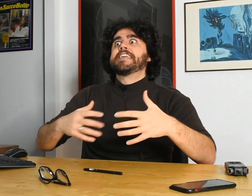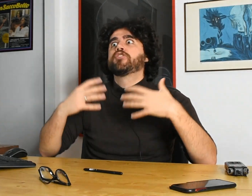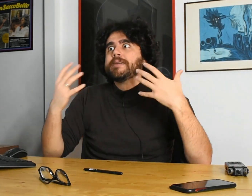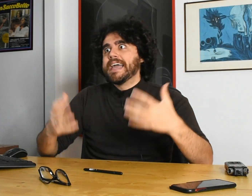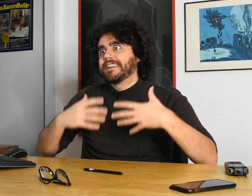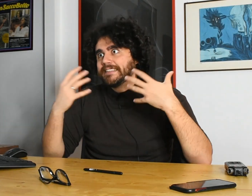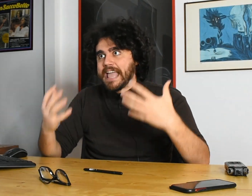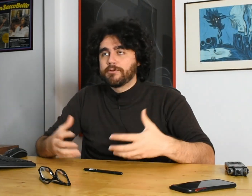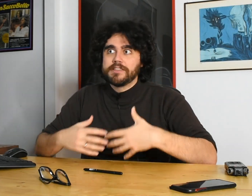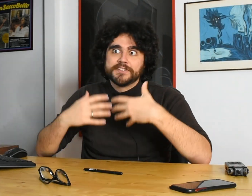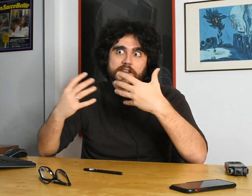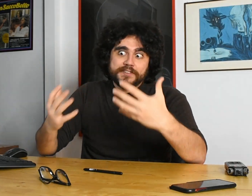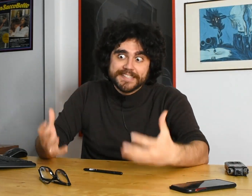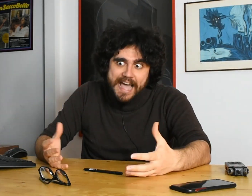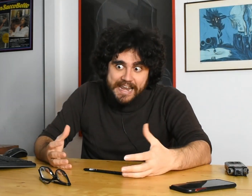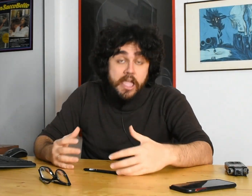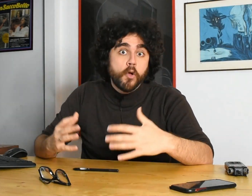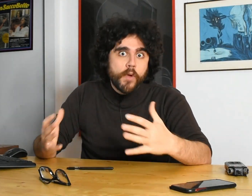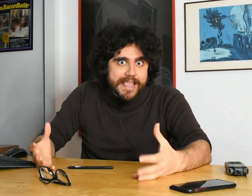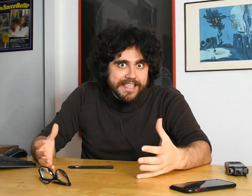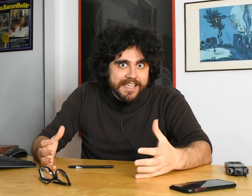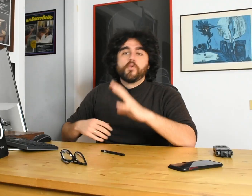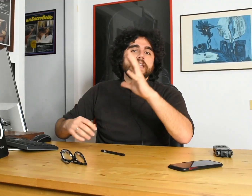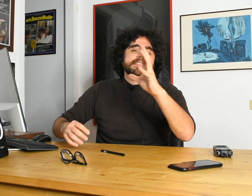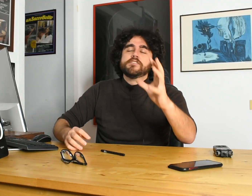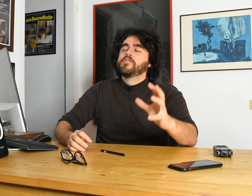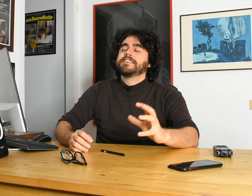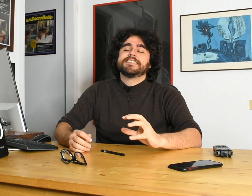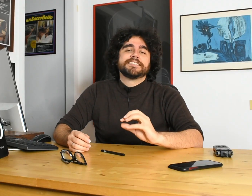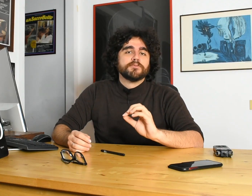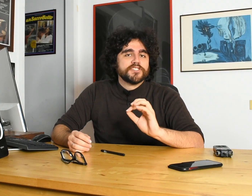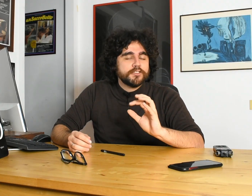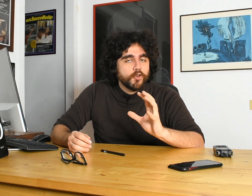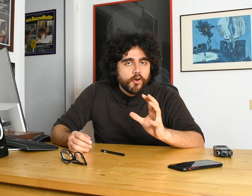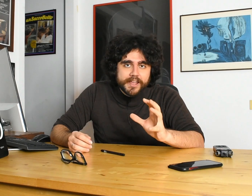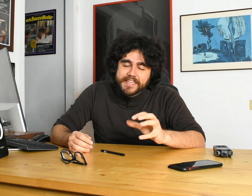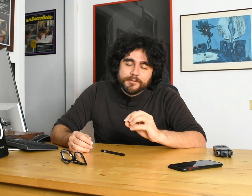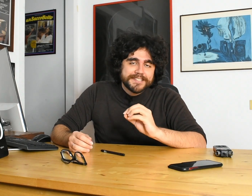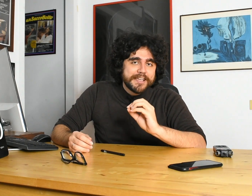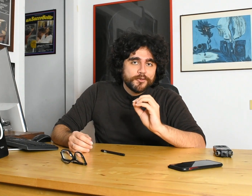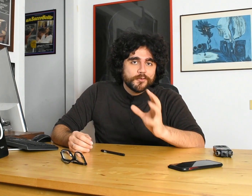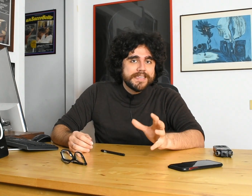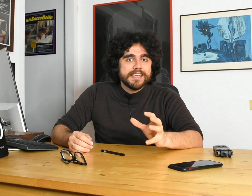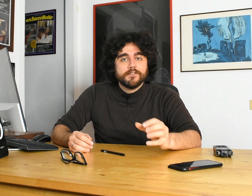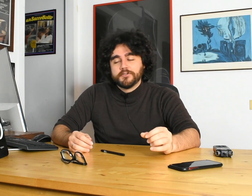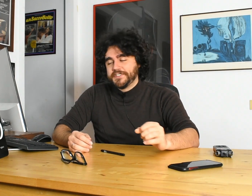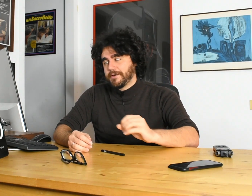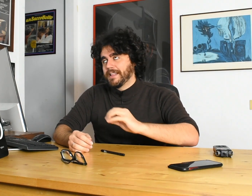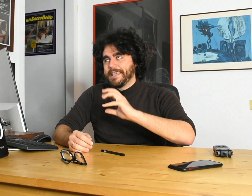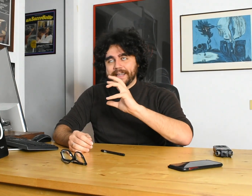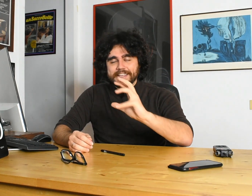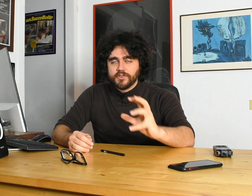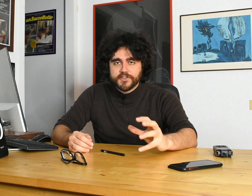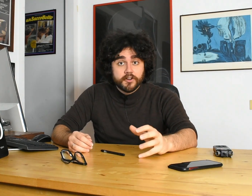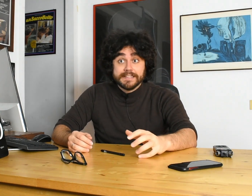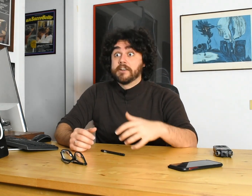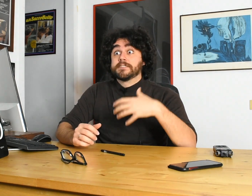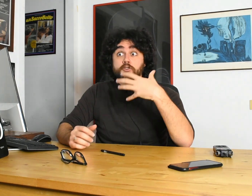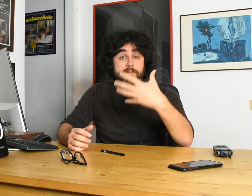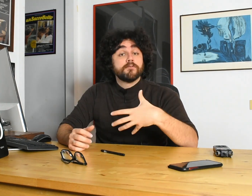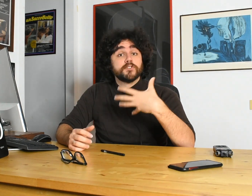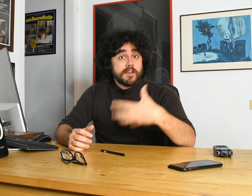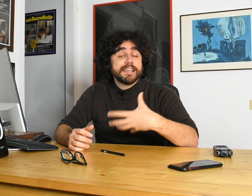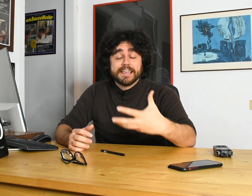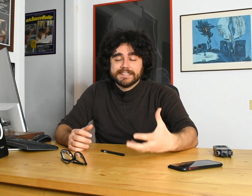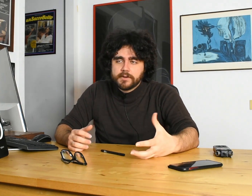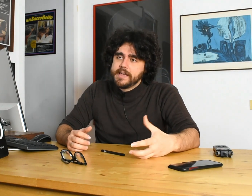sempre 100 miliardi di euro di evasione fiscale. Quindi non esiste un settore in questa economia dove non ci sia qualche magheggio di sorta, la